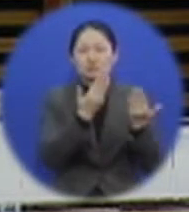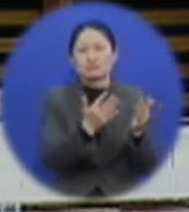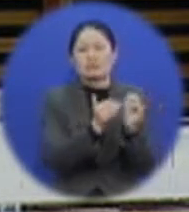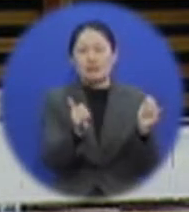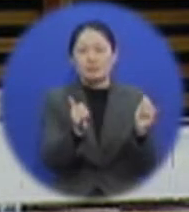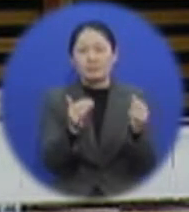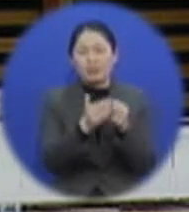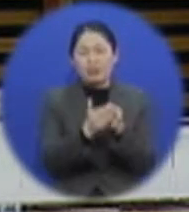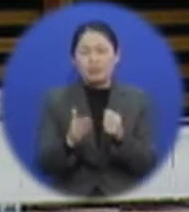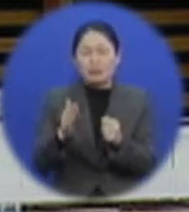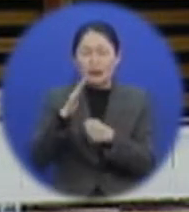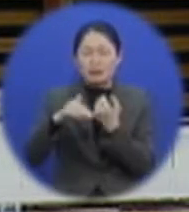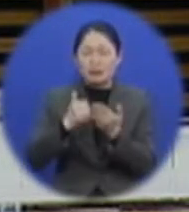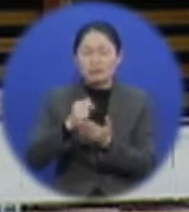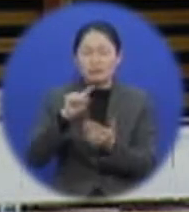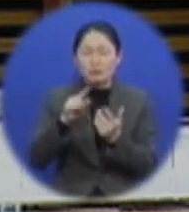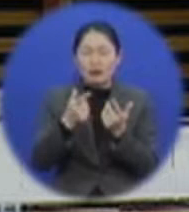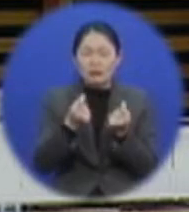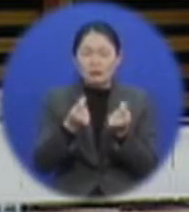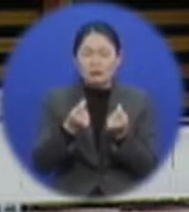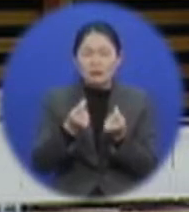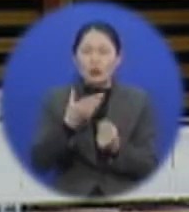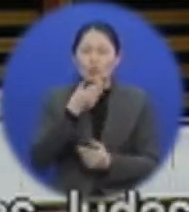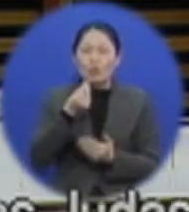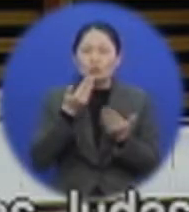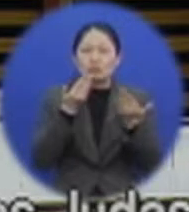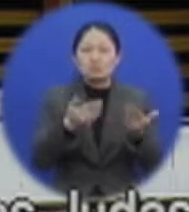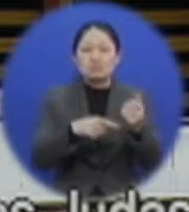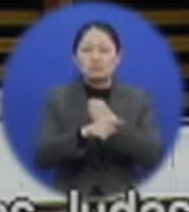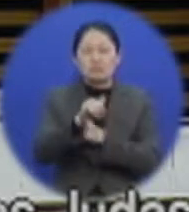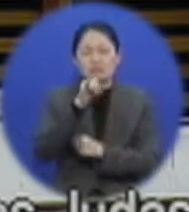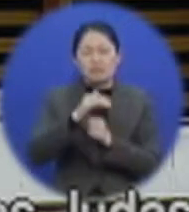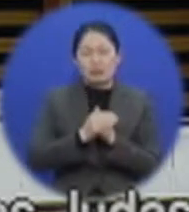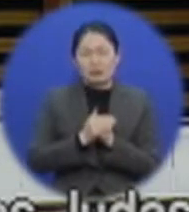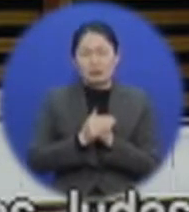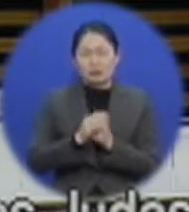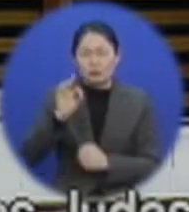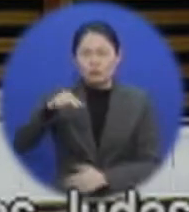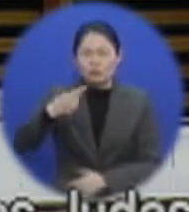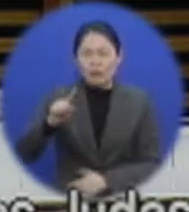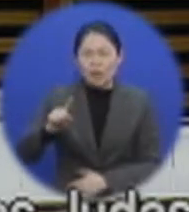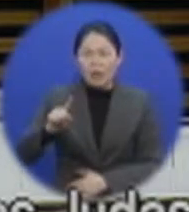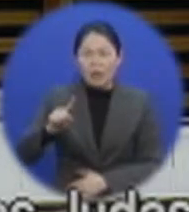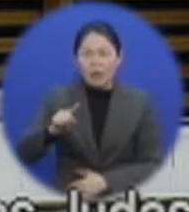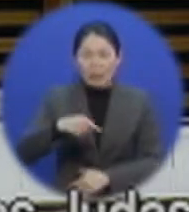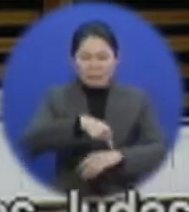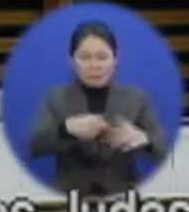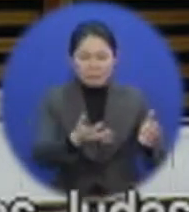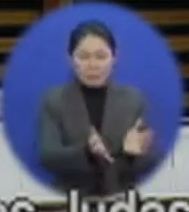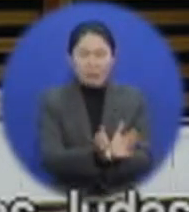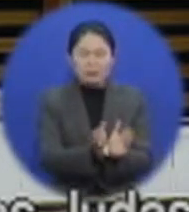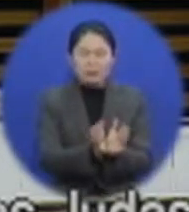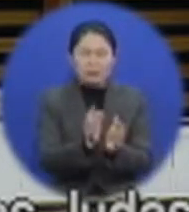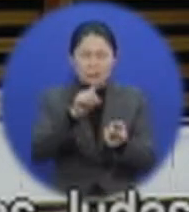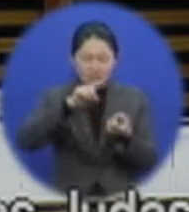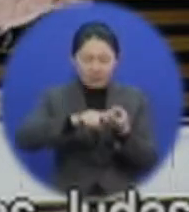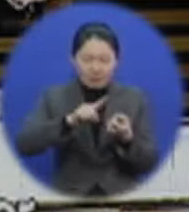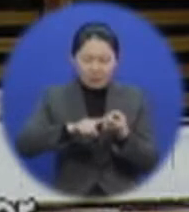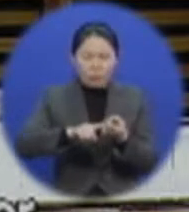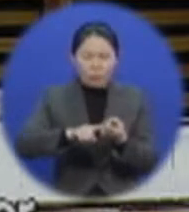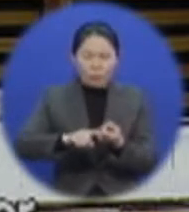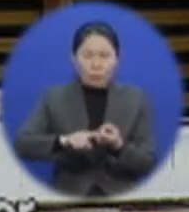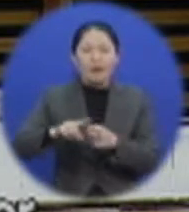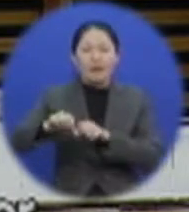하나님이 여자에게 그렇게 복을 주신 이유가 거기에 있어요 그리고 그 다음부터 유다 지파는 고대로 유다 처럼 합니다